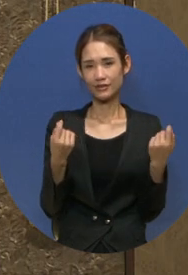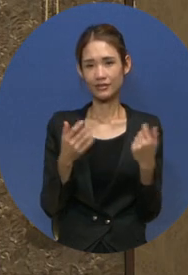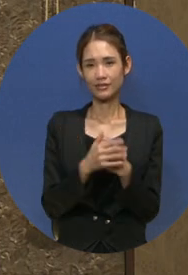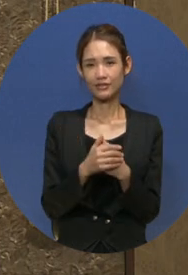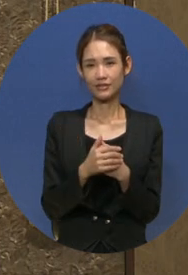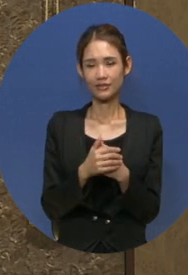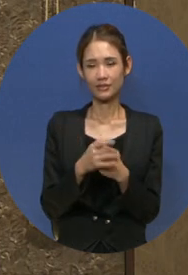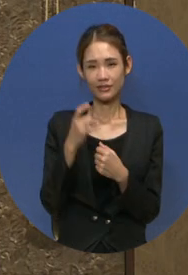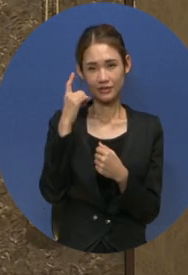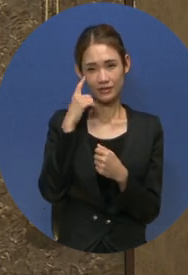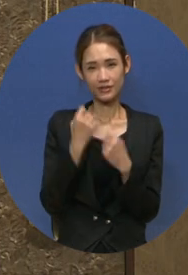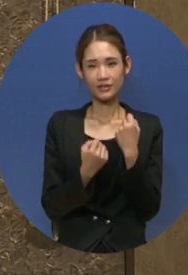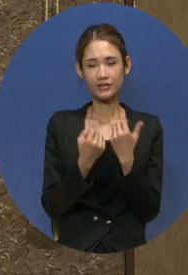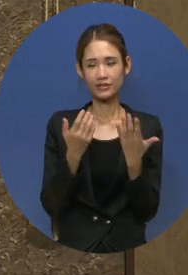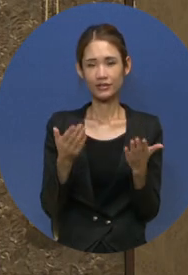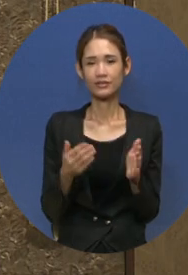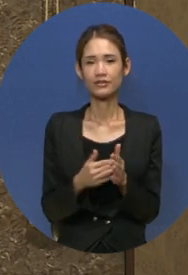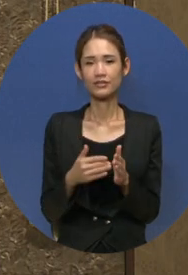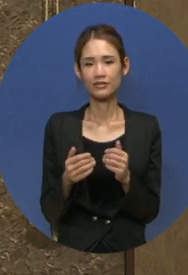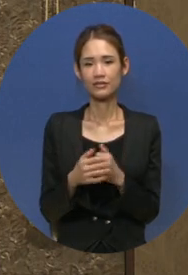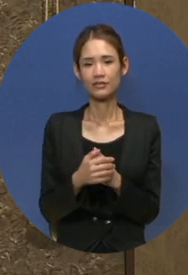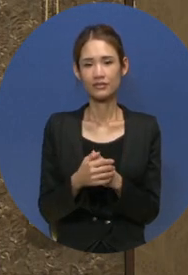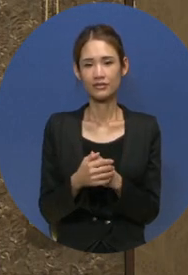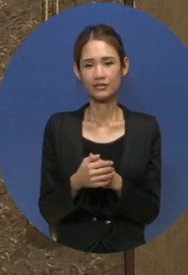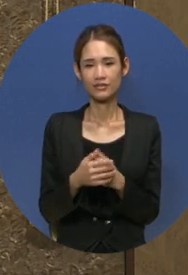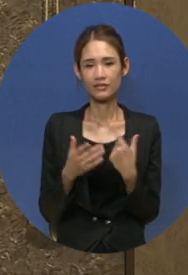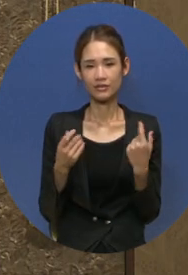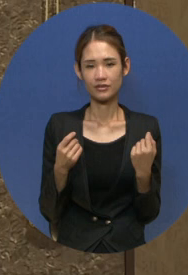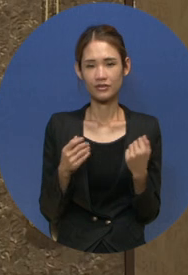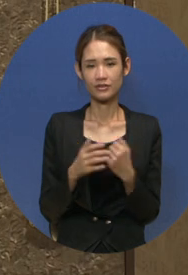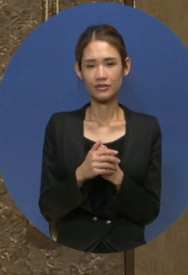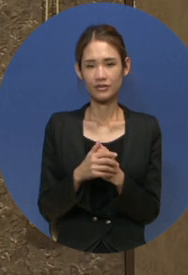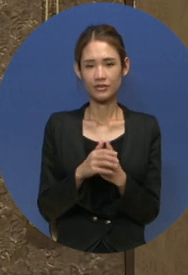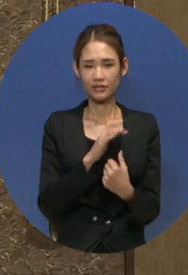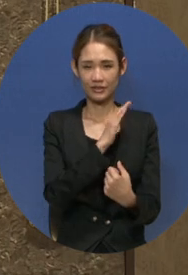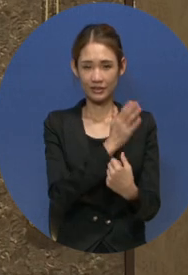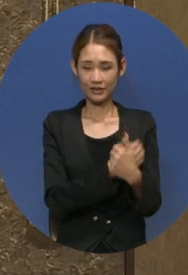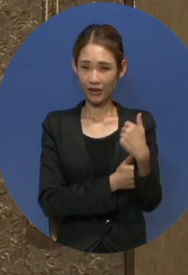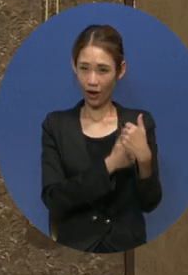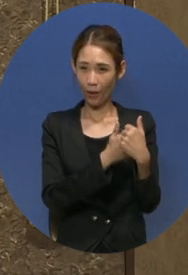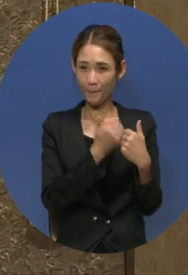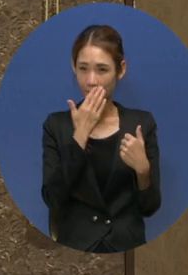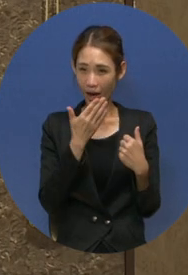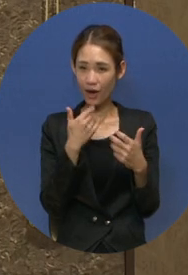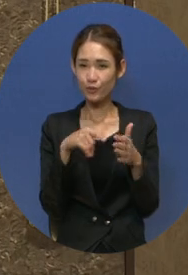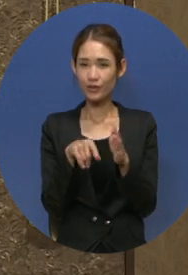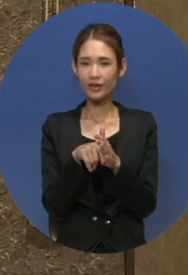하나의 축제장이라고 얘기할 수 있는 그런 그 이제 실력을 갈고 중구장애인. 닦아서